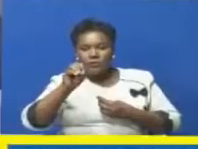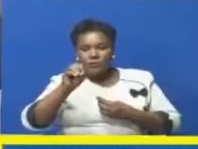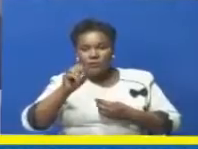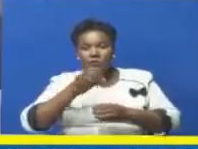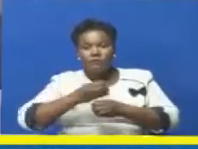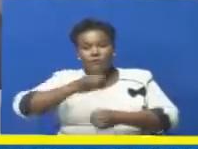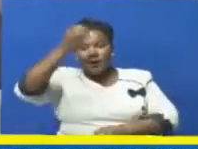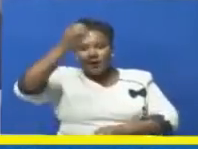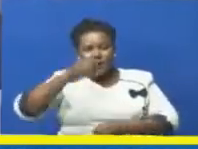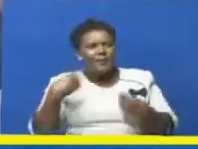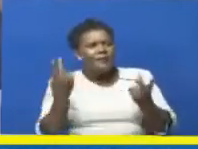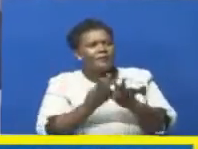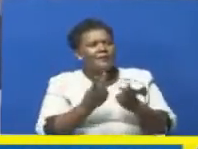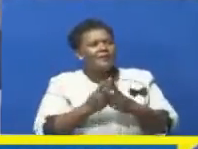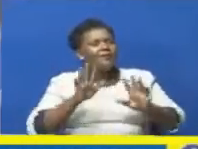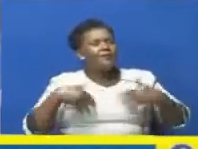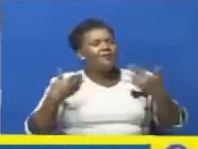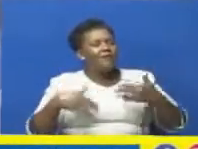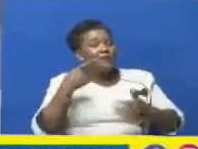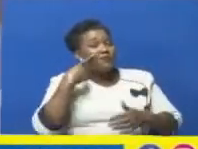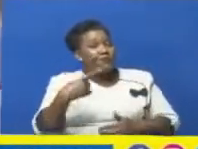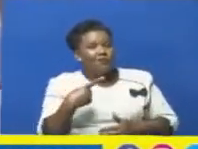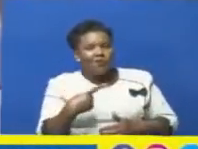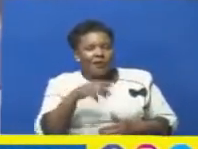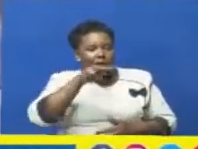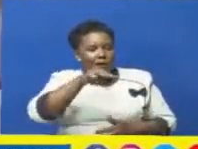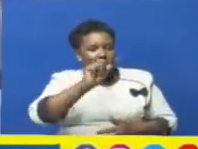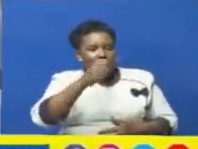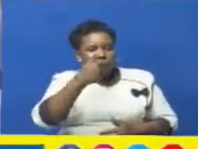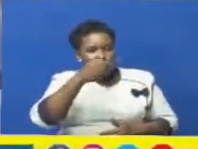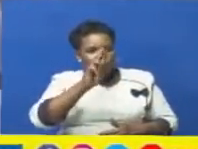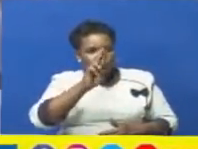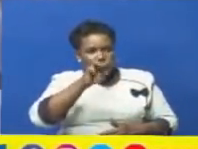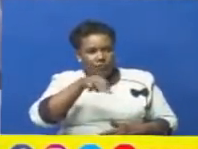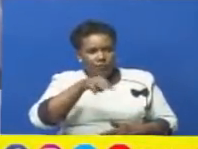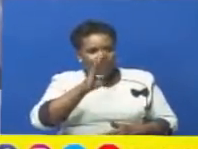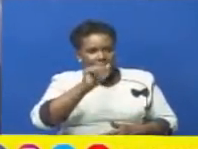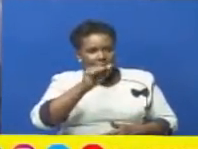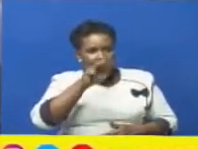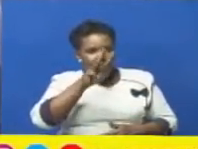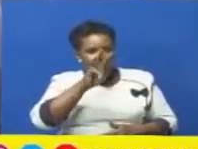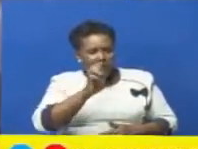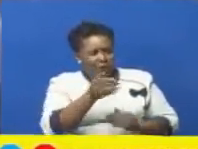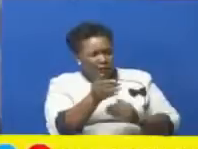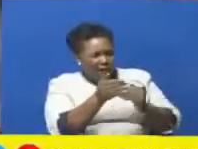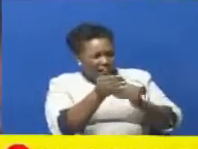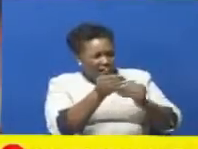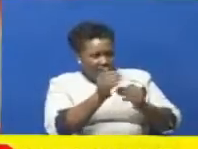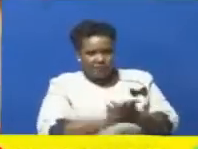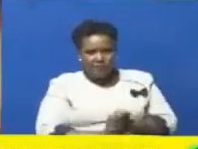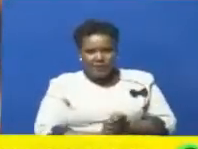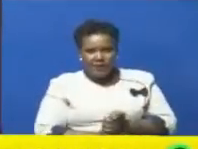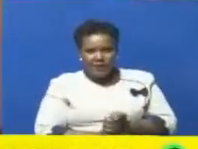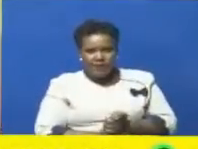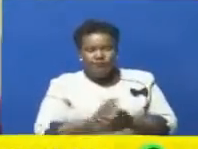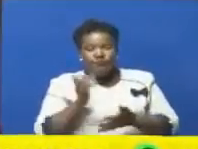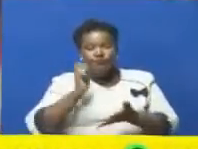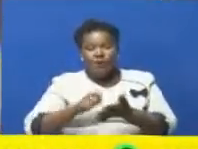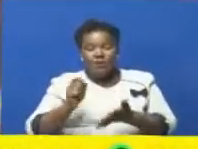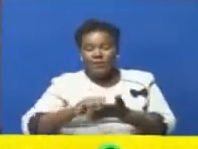zaidi kuona matumbawe barini kwa ukaribu. Kutoka Kilwa mkoani Lindi, mimi ni Rehema Sebabili wa